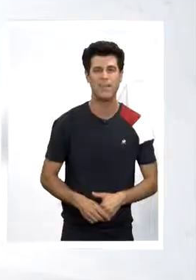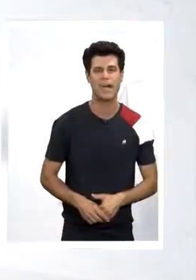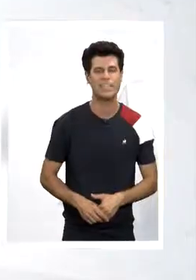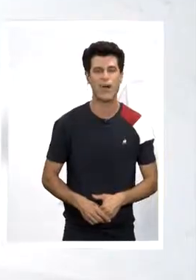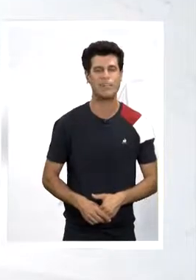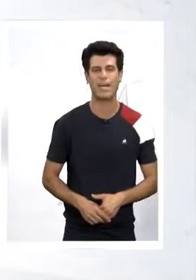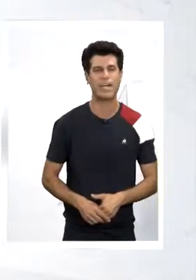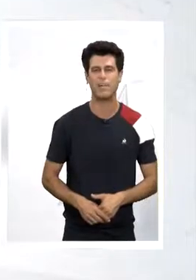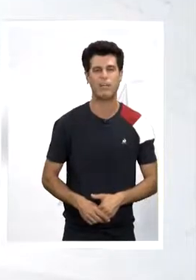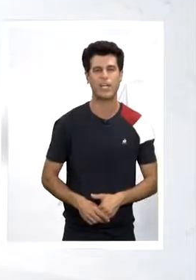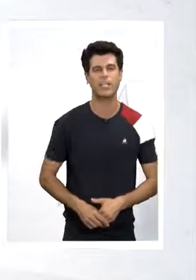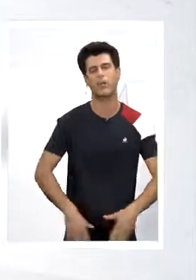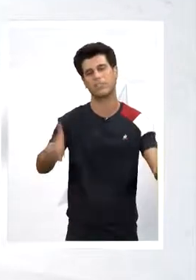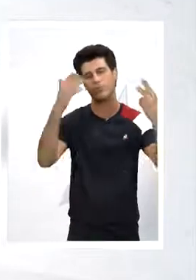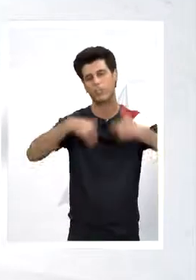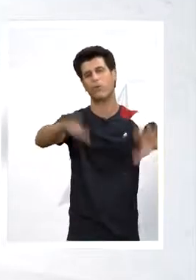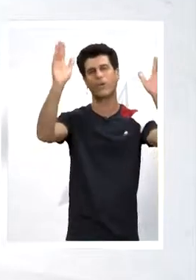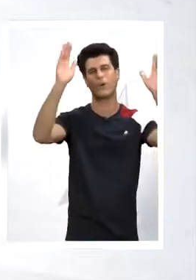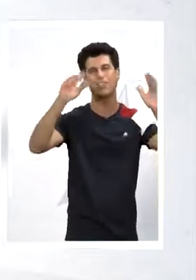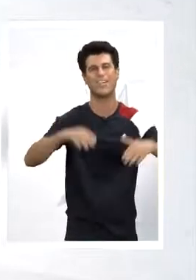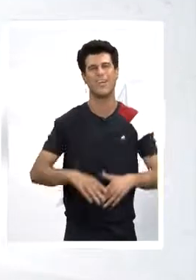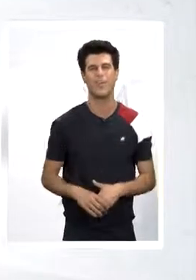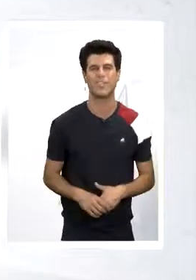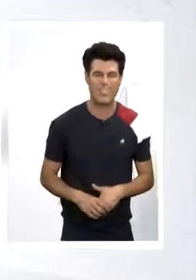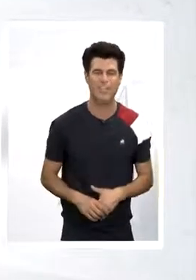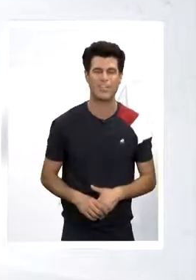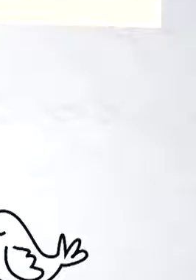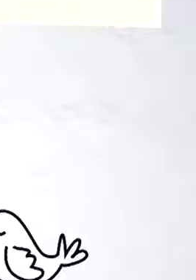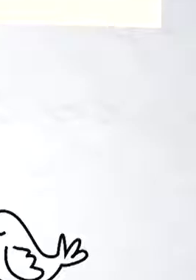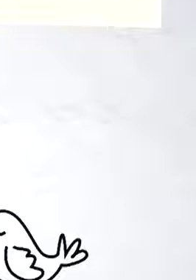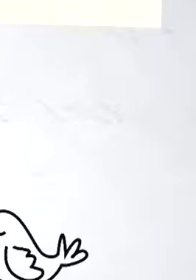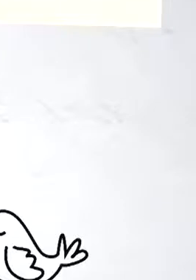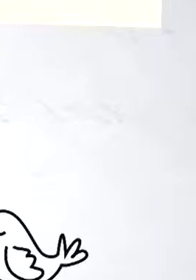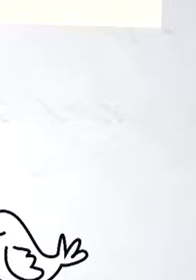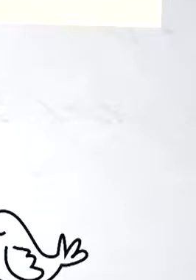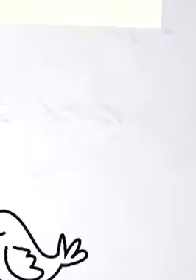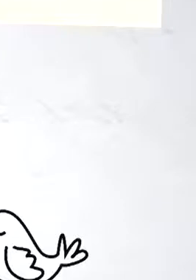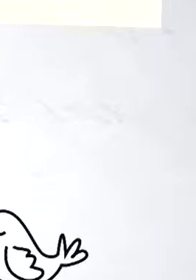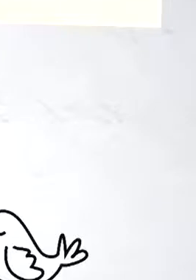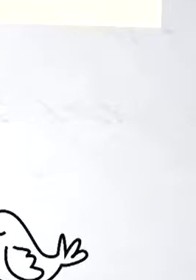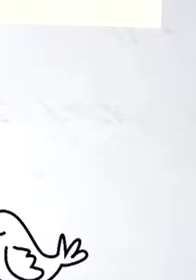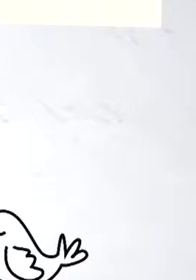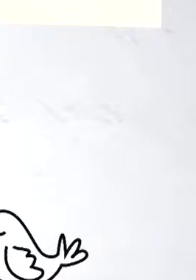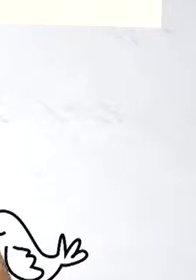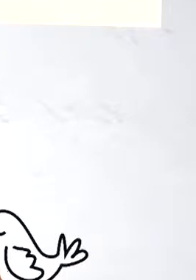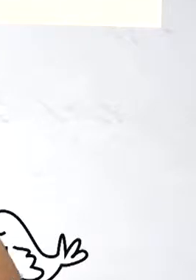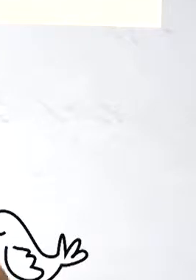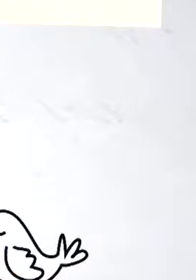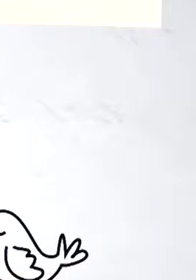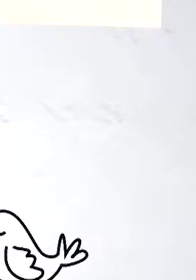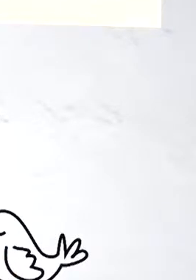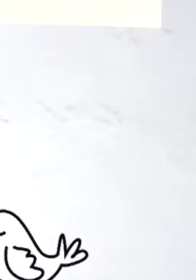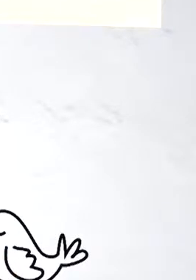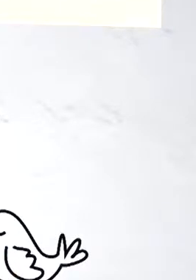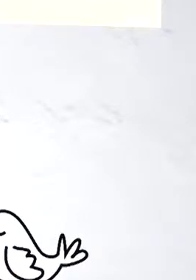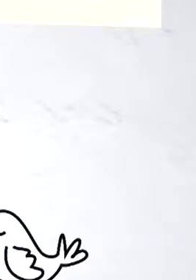להיפגש. אני לא אפריע לכם להמשיך לרקוד, תמשיכו לרקוד, ובינתיים אני רוצה להכיר לכם עוד סבתא מגניבה, את סבתא